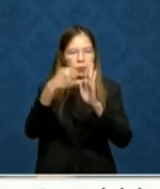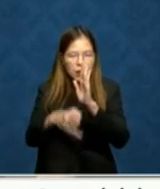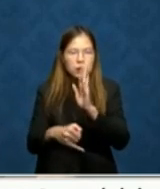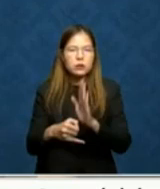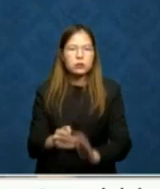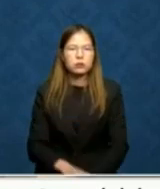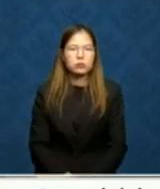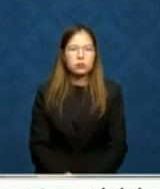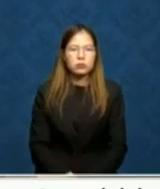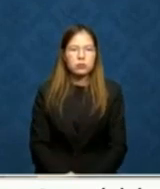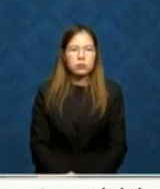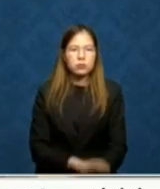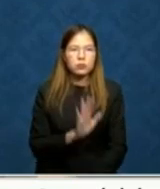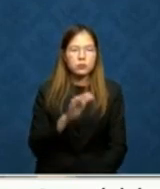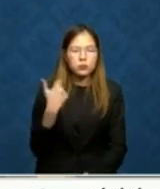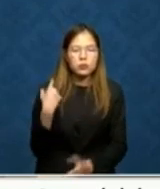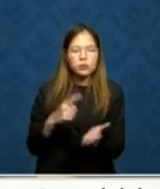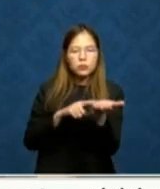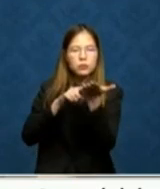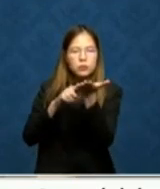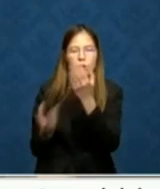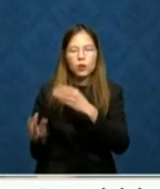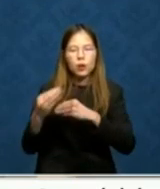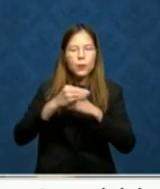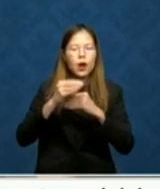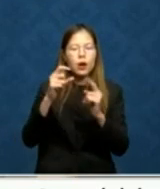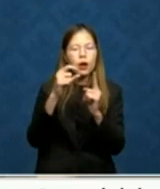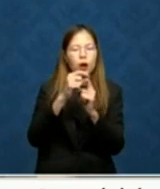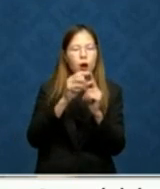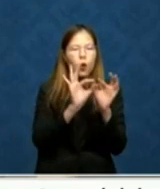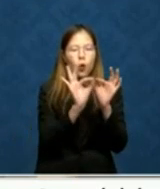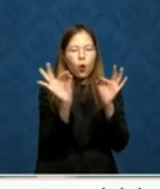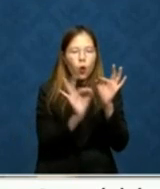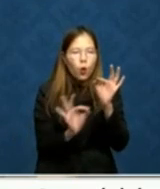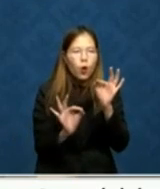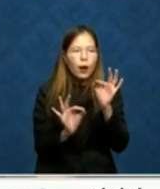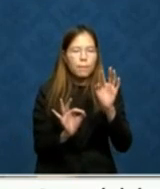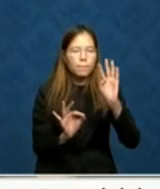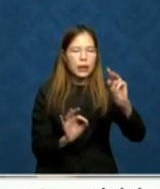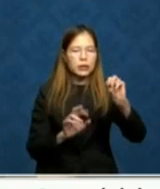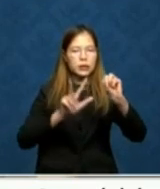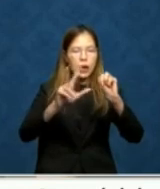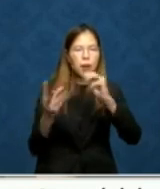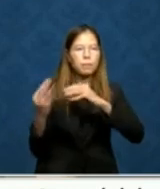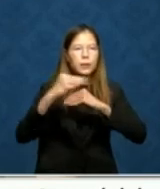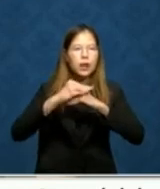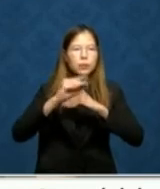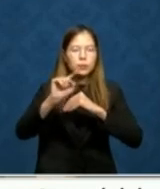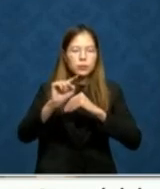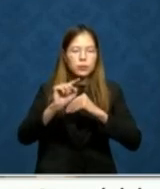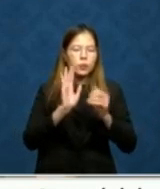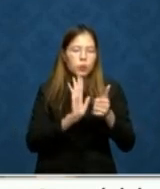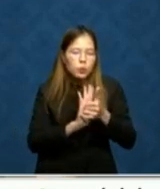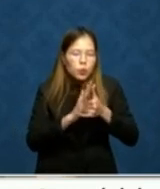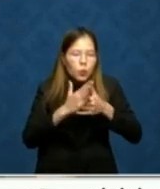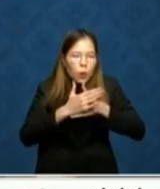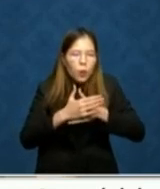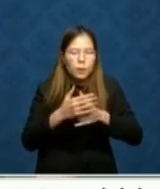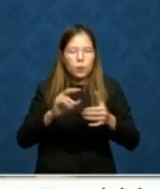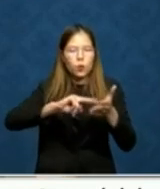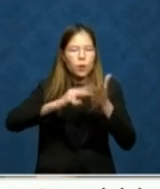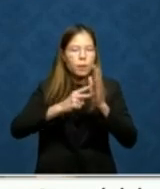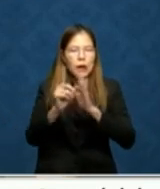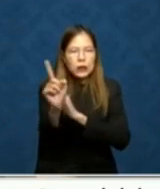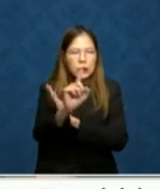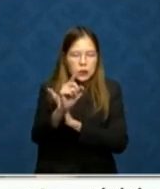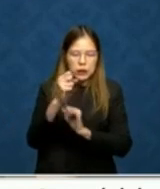ดังนั้นดิฉันขอเสนอความเห็นเพิ่มข้อความในมาตรา3ดังนี้นะคะการคุกคามทางเพศหมายความว่าเป็นการกระ